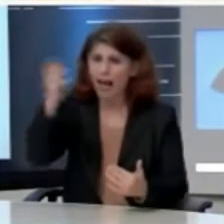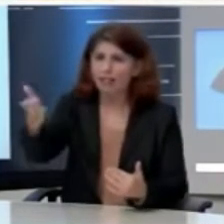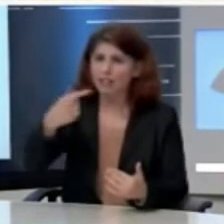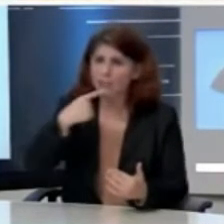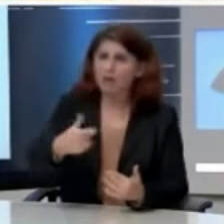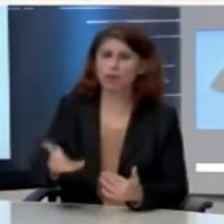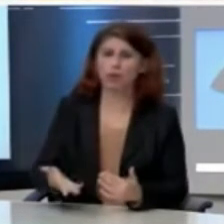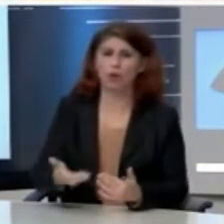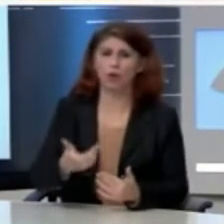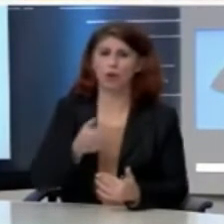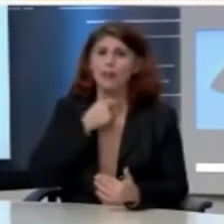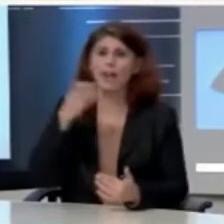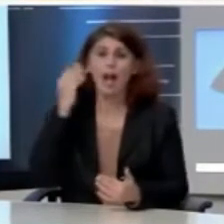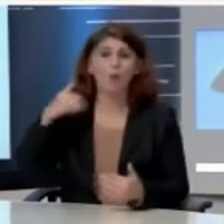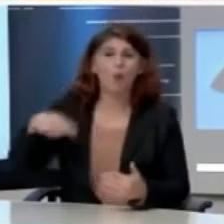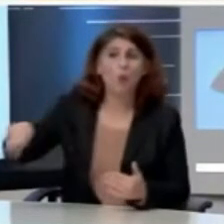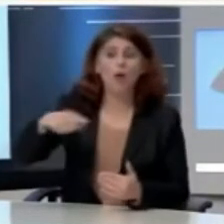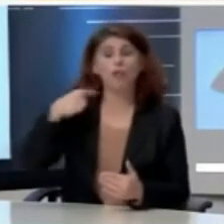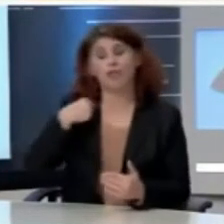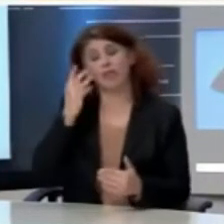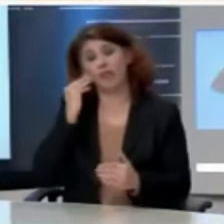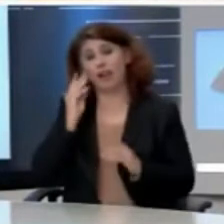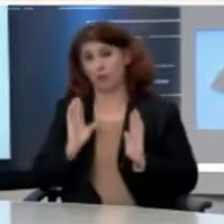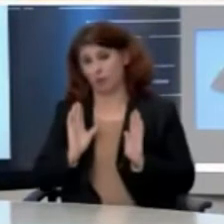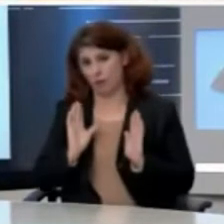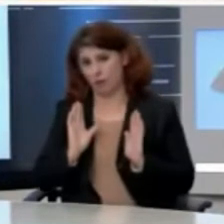Ελάτε, παρακαλώ. Παρακαλώ. Πες την δυνατά.